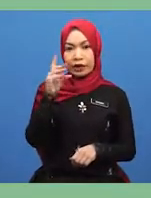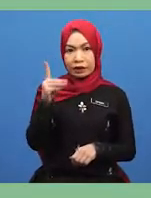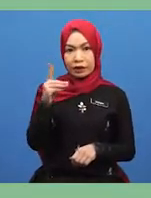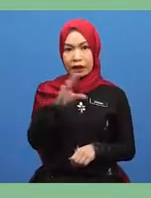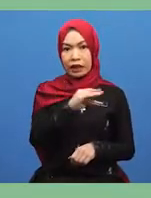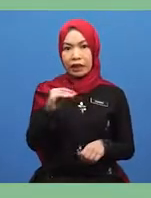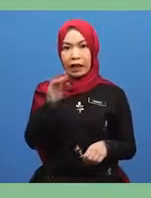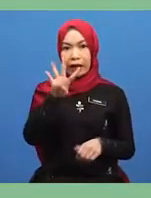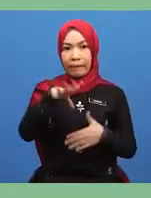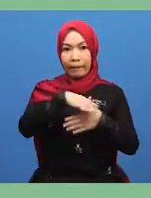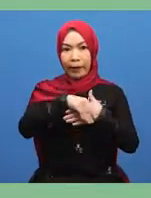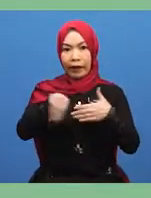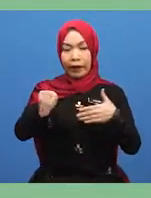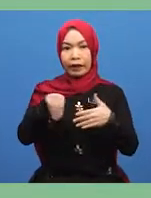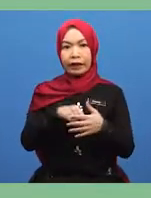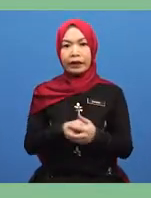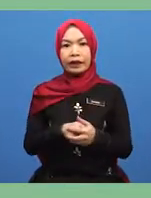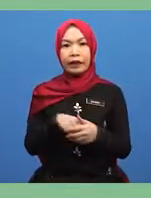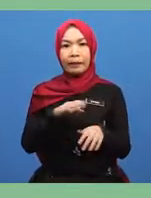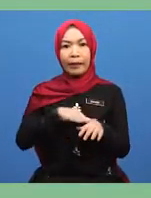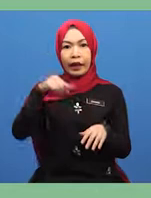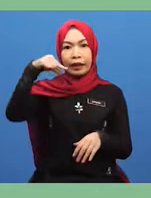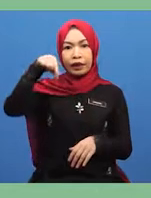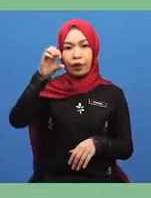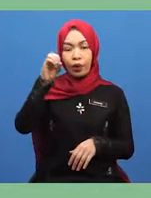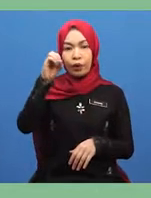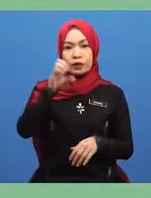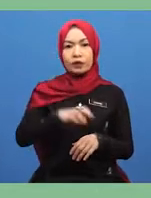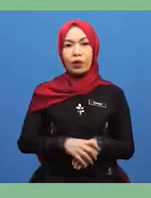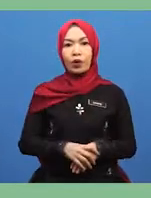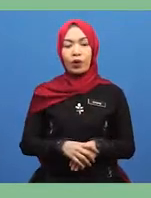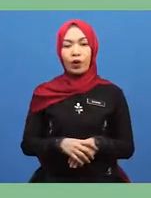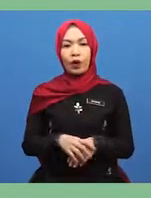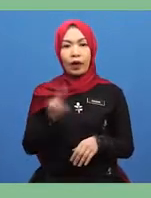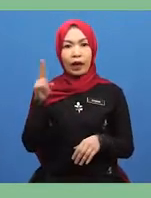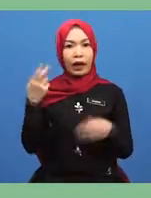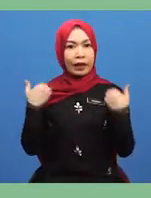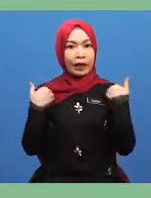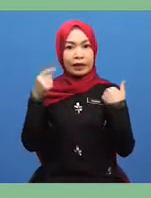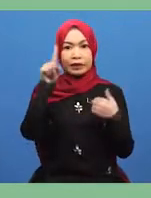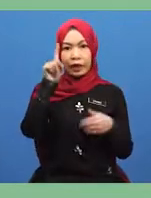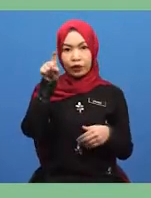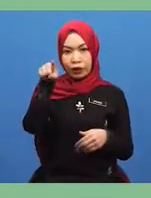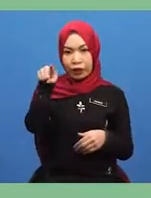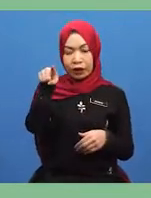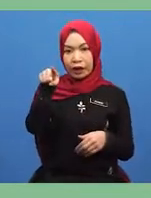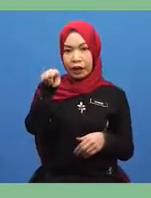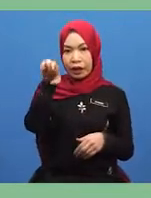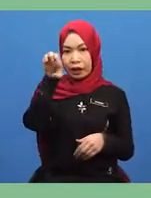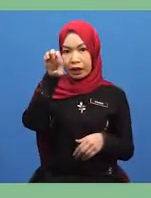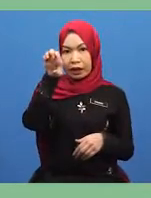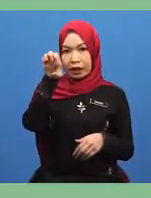USD keseimbangan pada Q0. Hanya wujud satu titik keseimbangan di pasaran